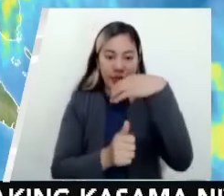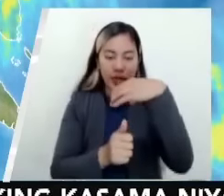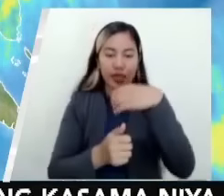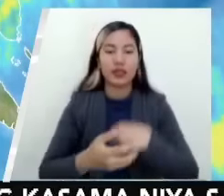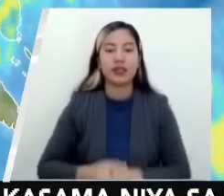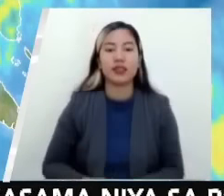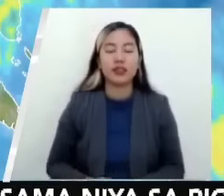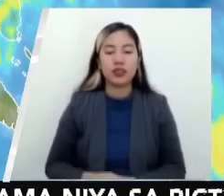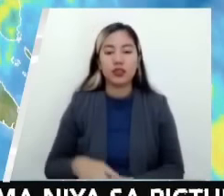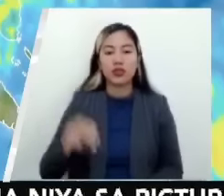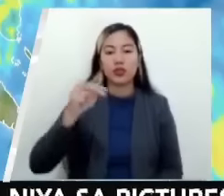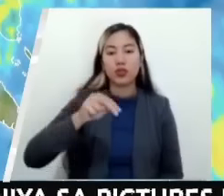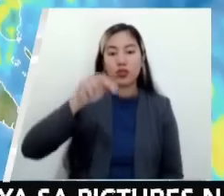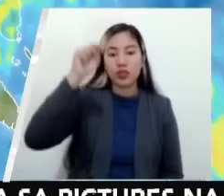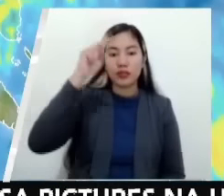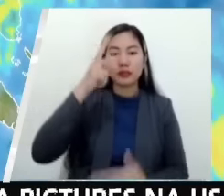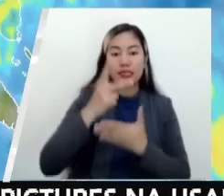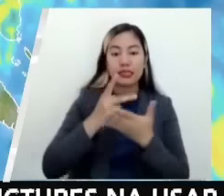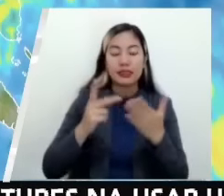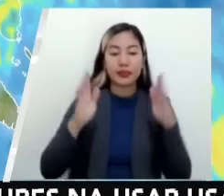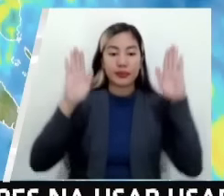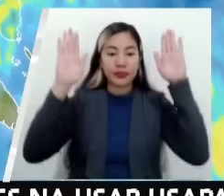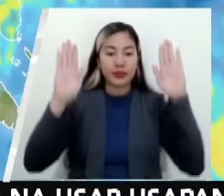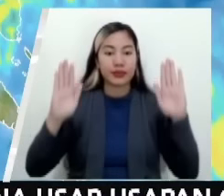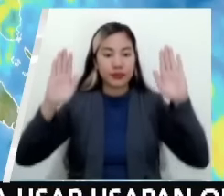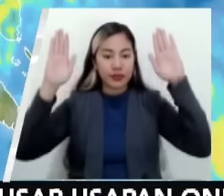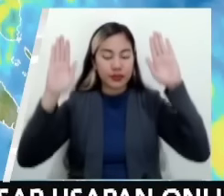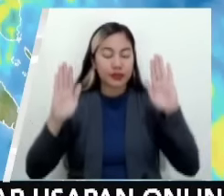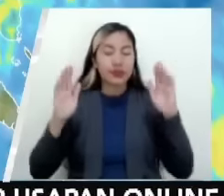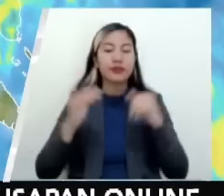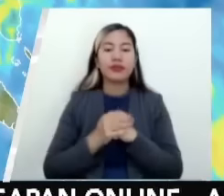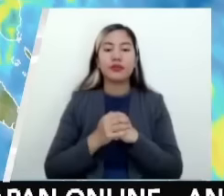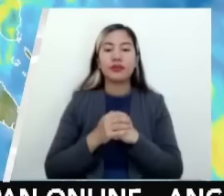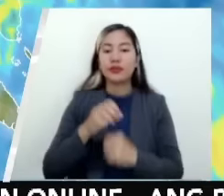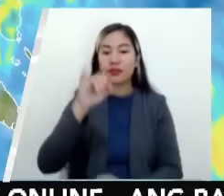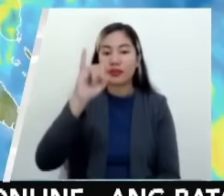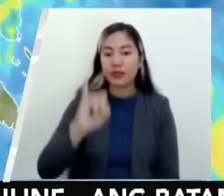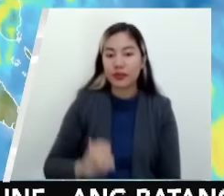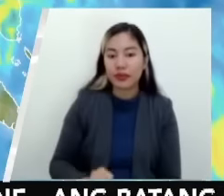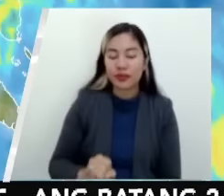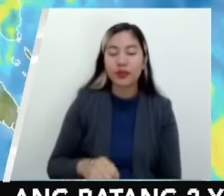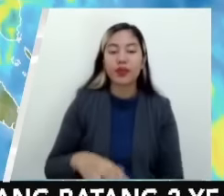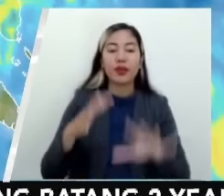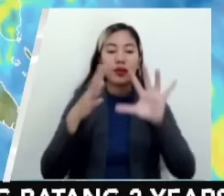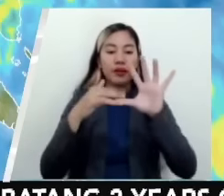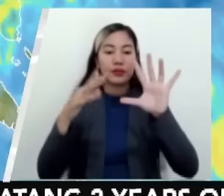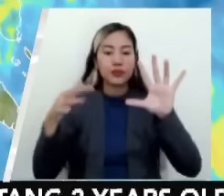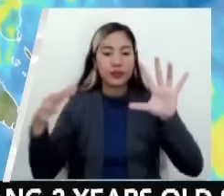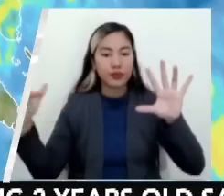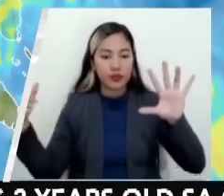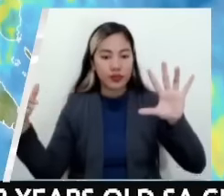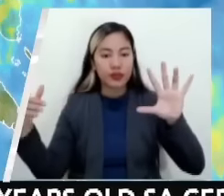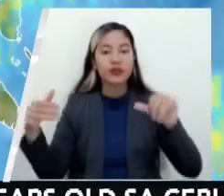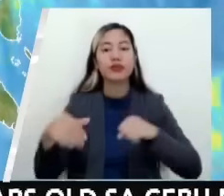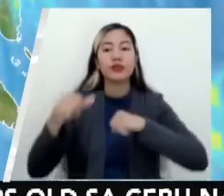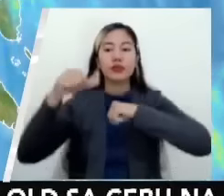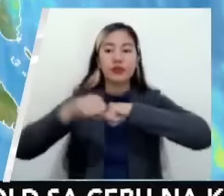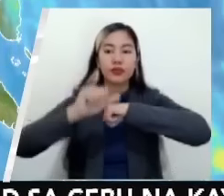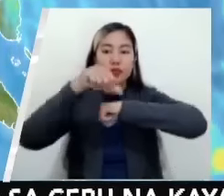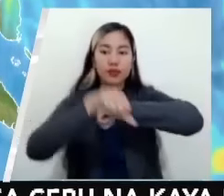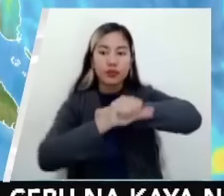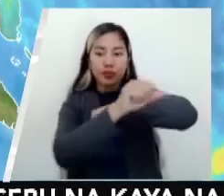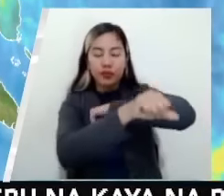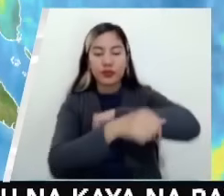northern portion ng Benguet, buong Ilocos Sur, northern portion ng La Union at northern at central portions